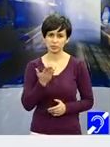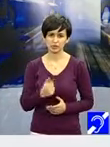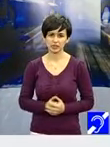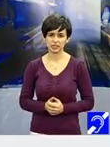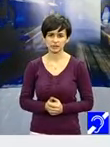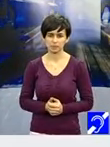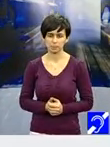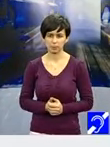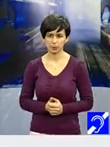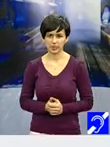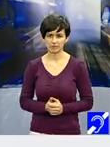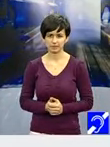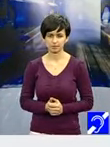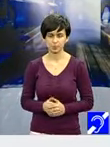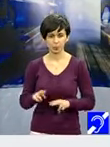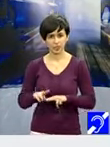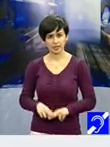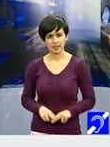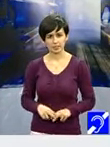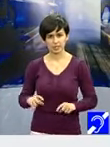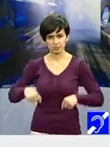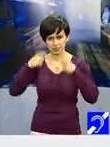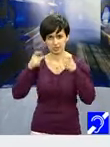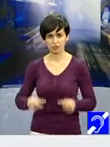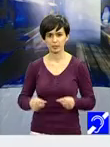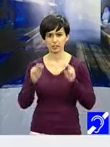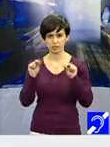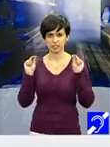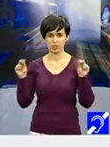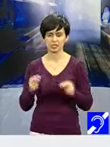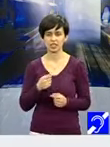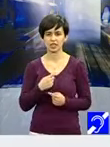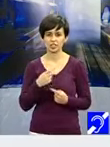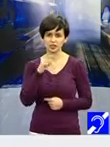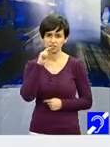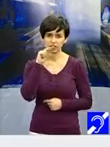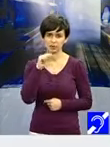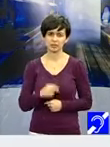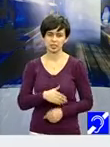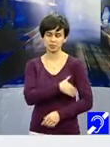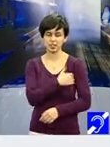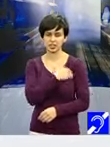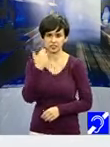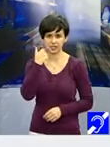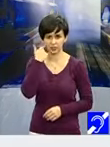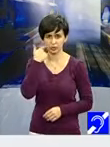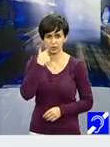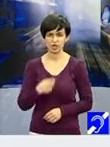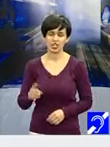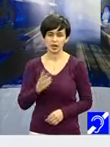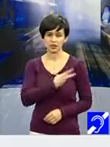Rămânem tot în domeniul educației și vorbim despre niște elevi clujeni care au devenit o adevărată mândrie națională după ce au câștigat o